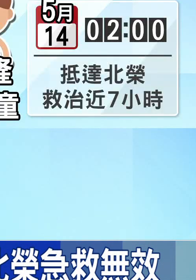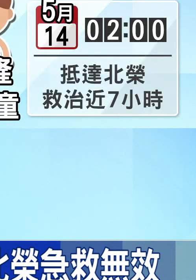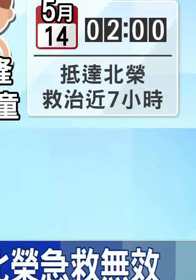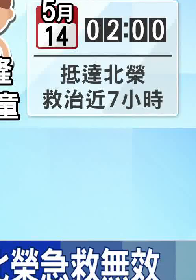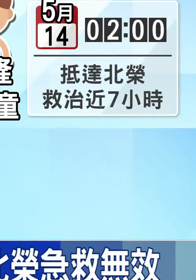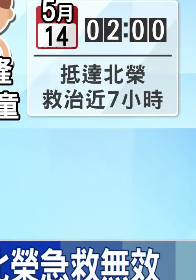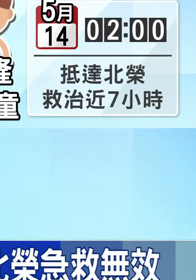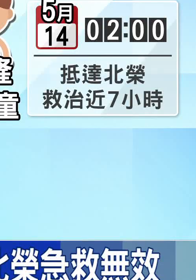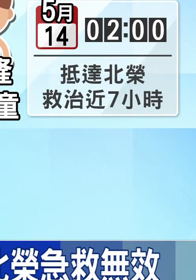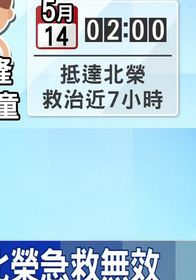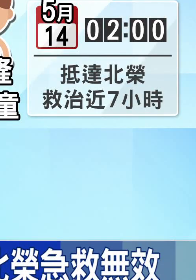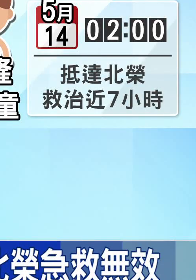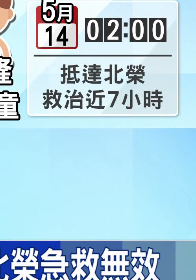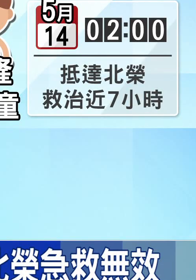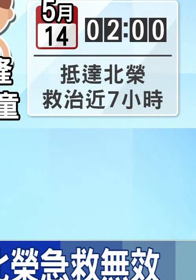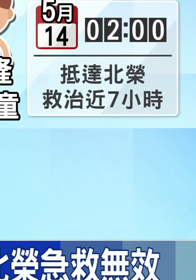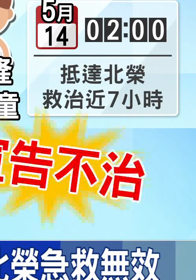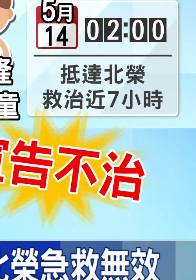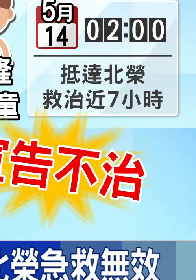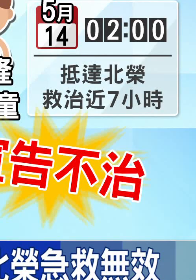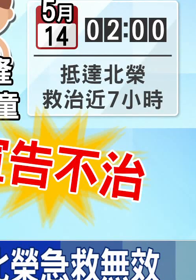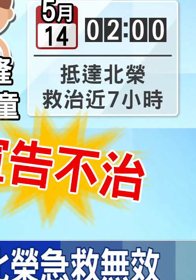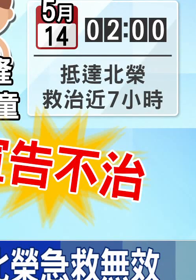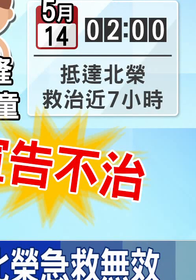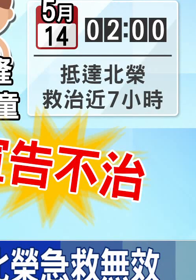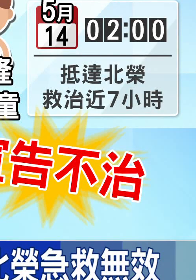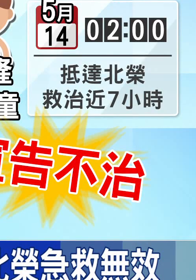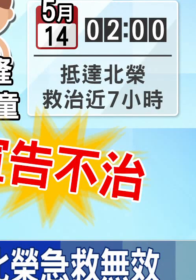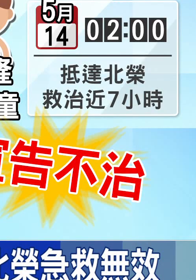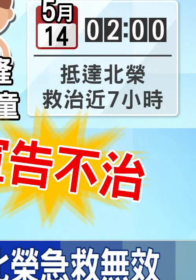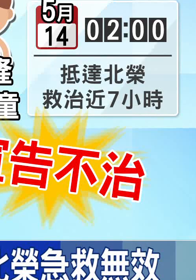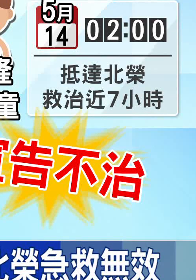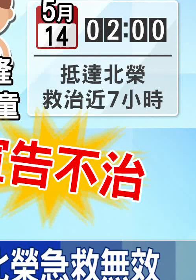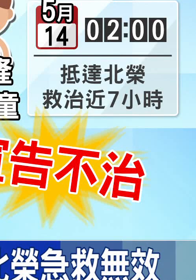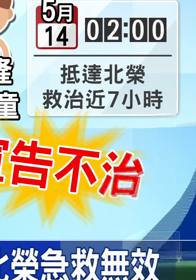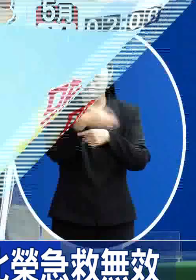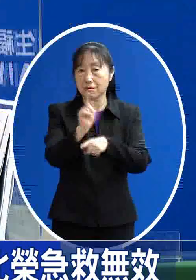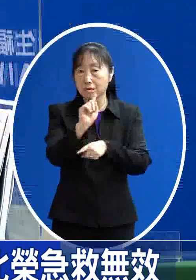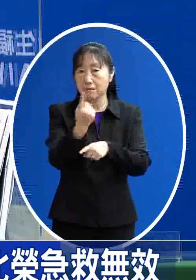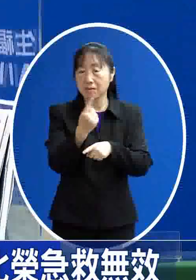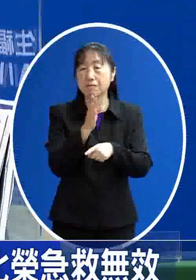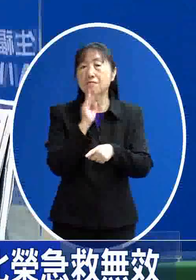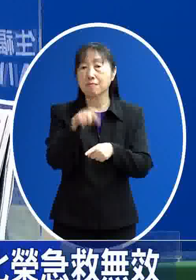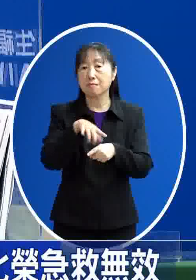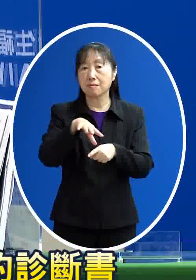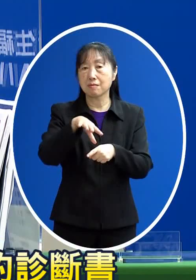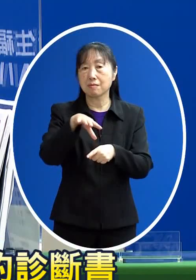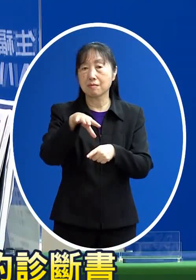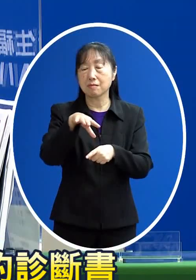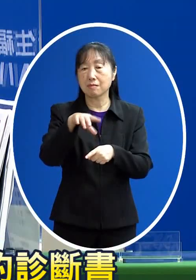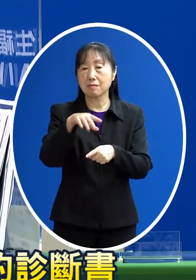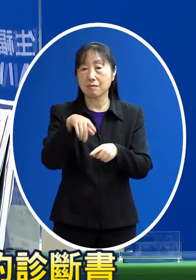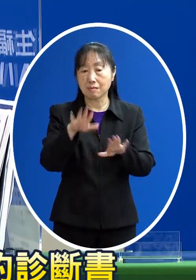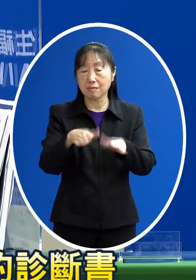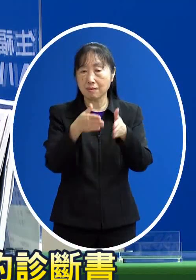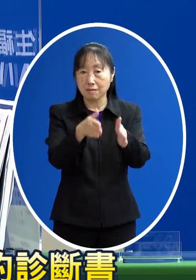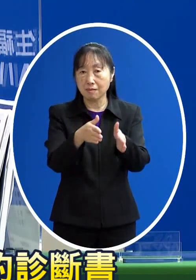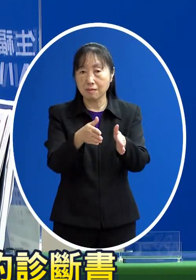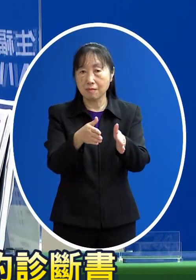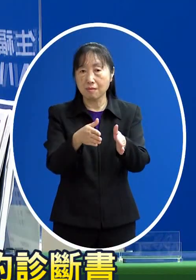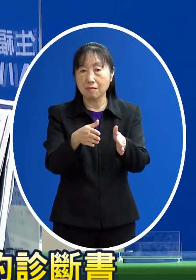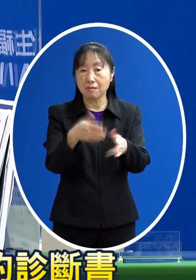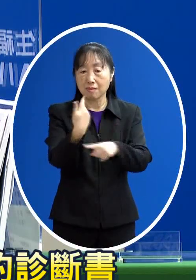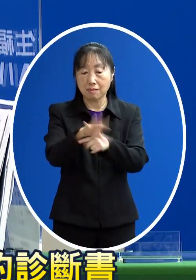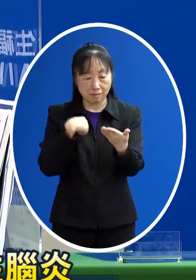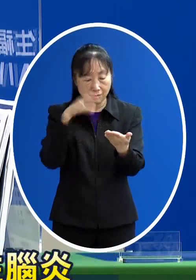童14号凌晨有救护车载抵北荣，救治近7小时后还是急救无效。 初步先收到死亡的诊